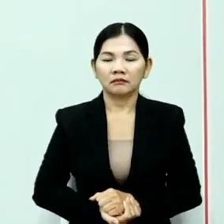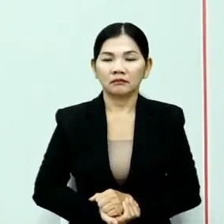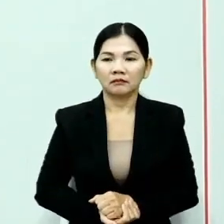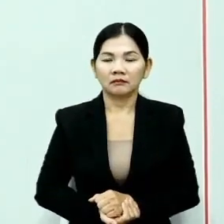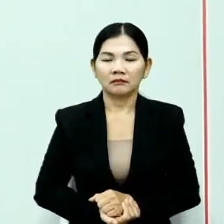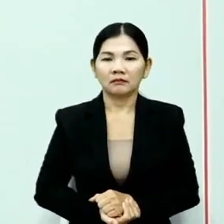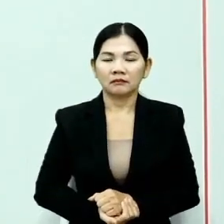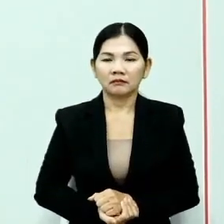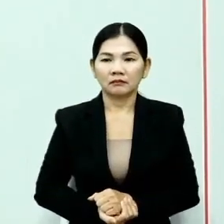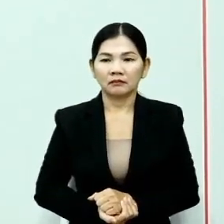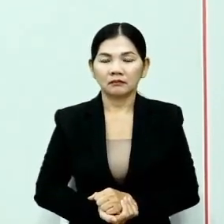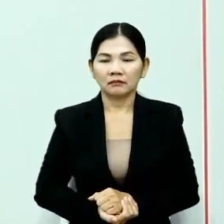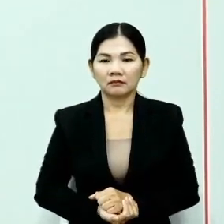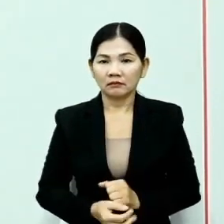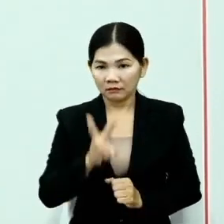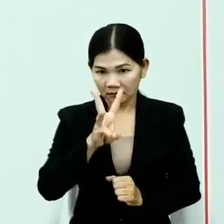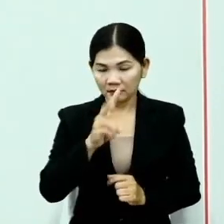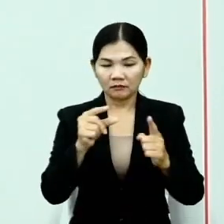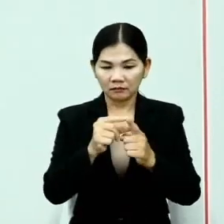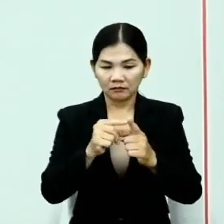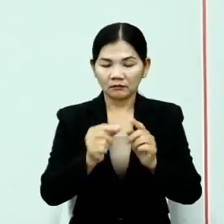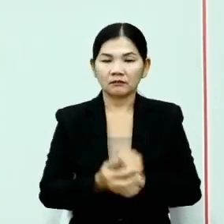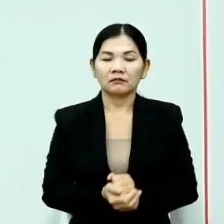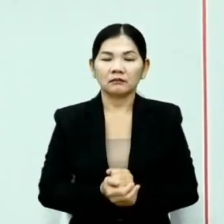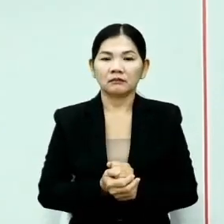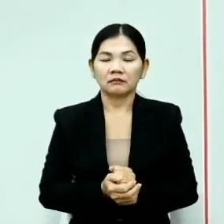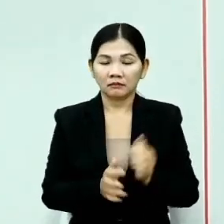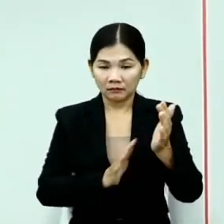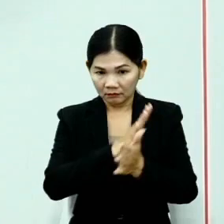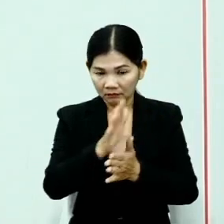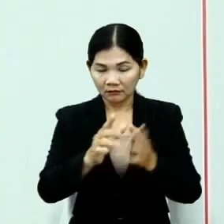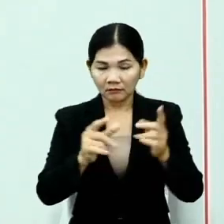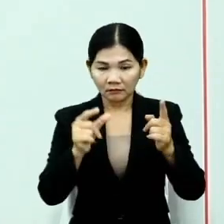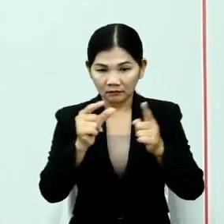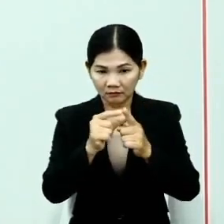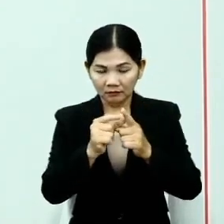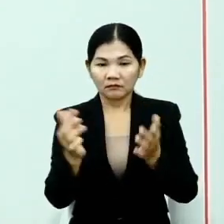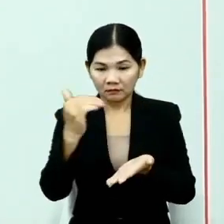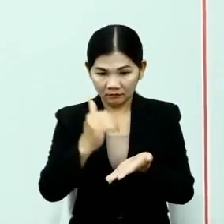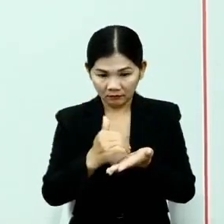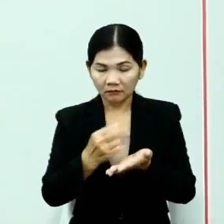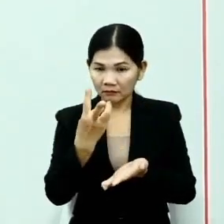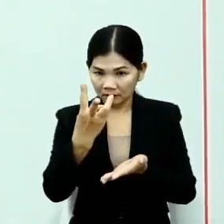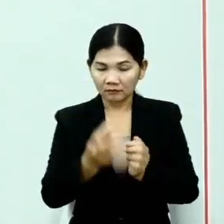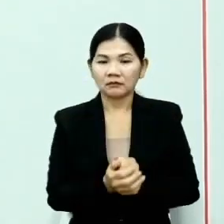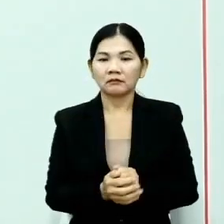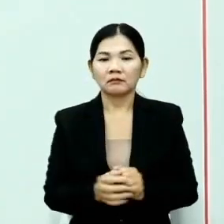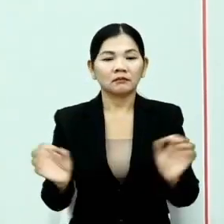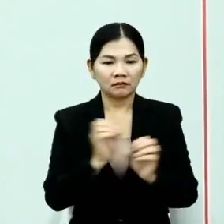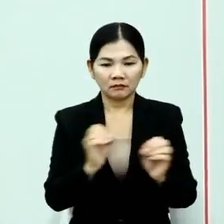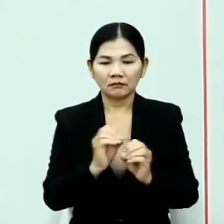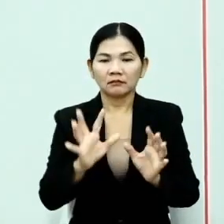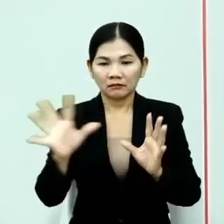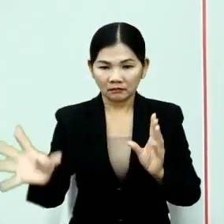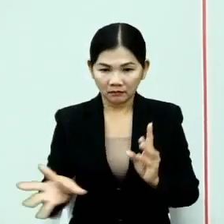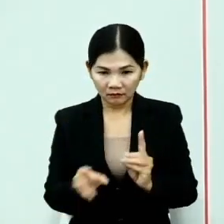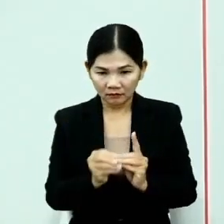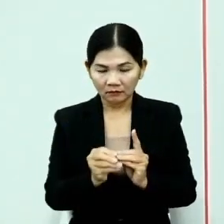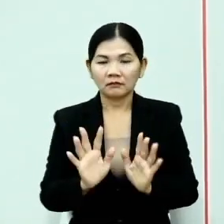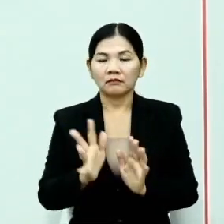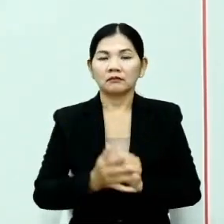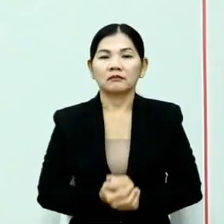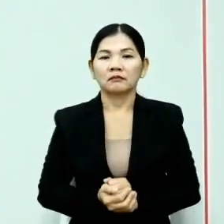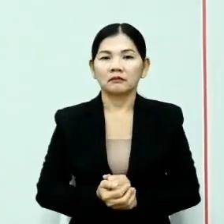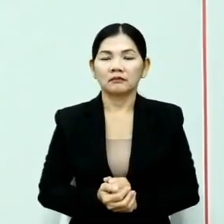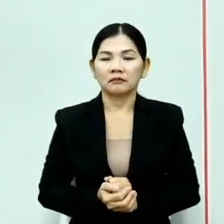គឺមានចំនួន3ពាក្យឥឡូវកូនកូនត្រៀមខ្លួនអានពាក្យនៅលើក្តារខៀនទាំង3ឡើងវិញដោយមិនបាច់ផ្សំប្រកបជាមួយអ្នកគ្រូ